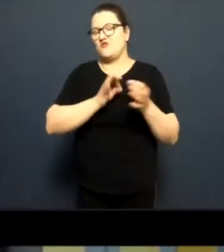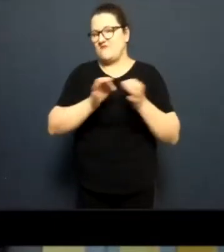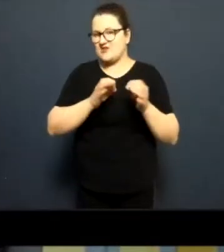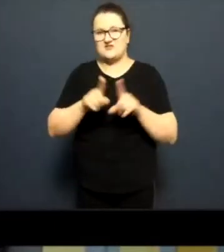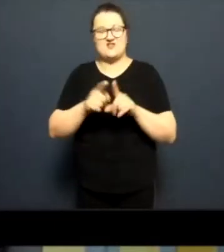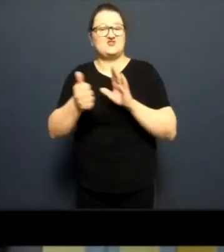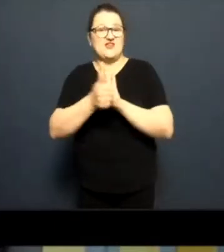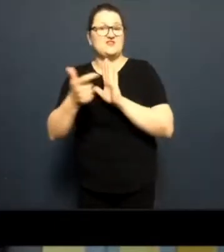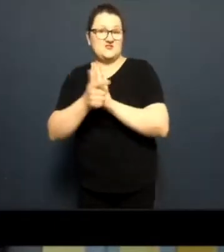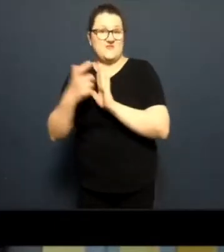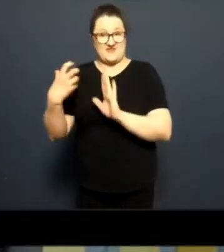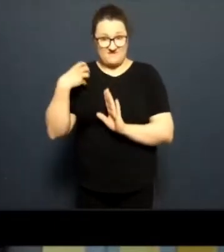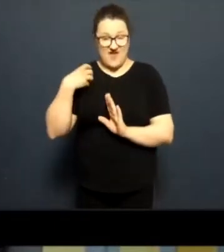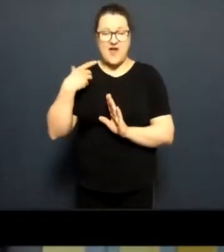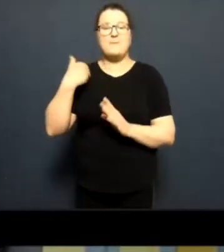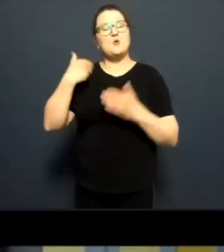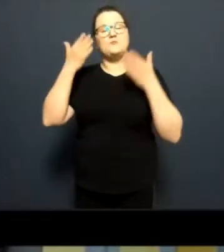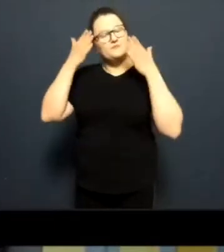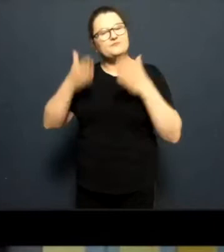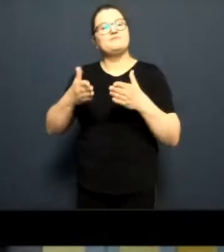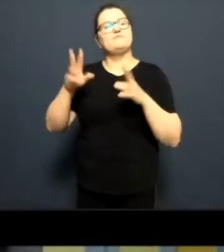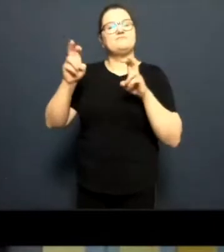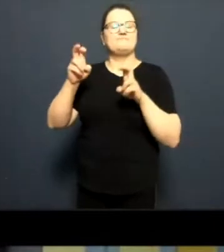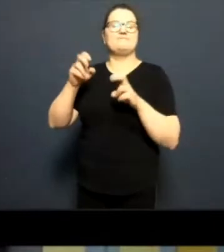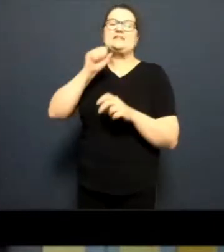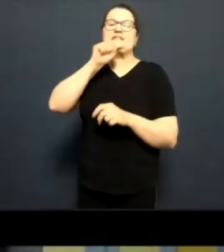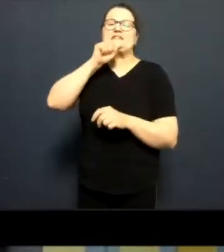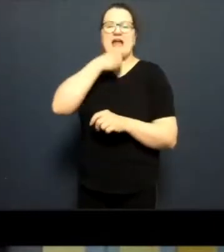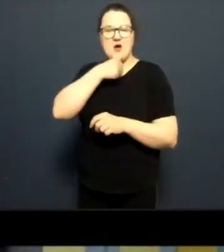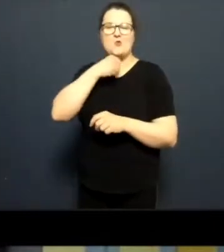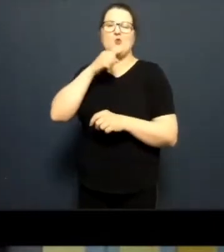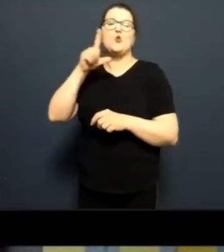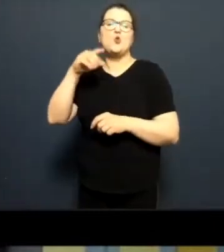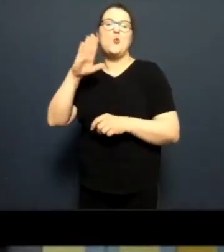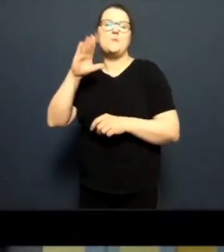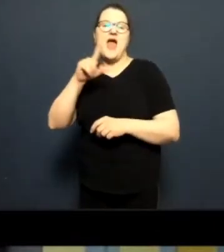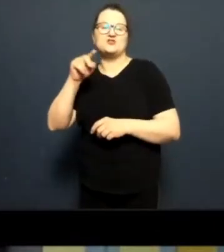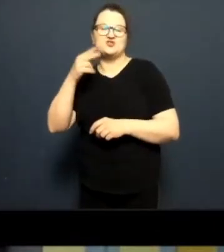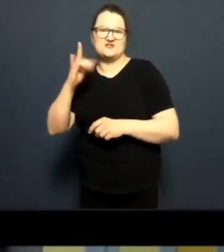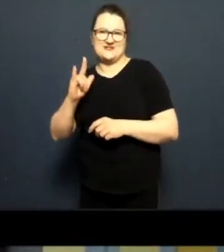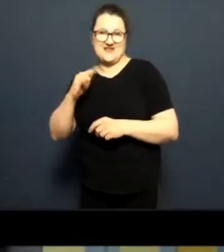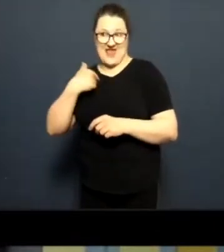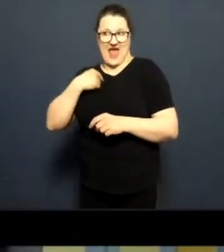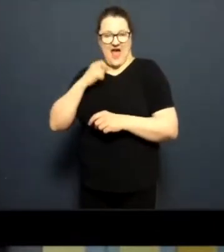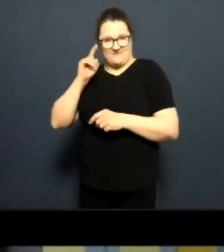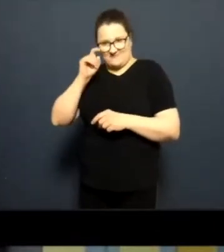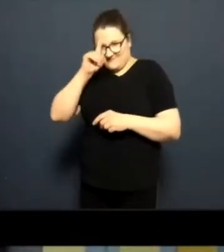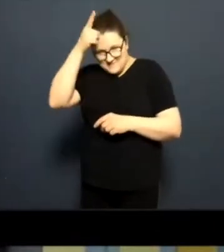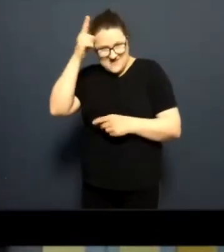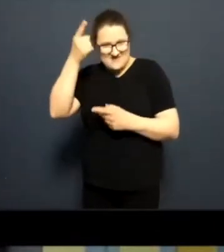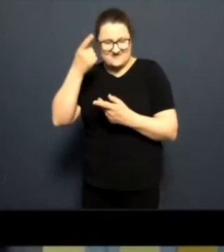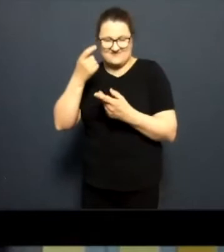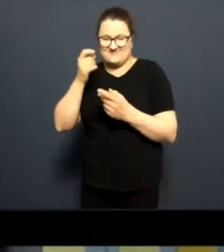poświęcone tak zwanym lubieżnym staruchom. Nie jest to mój wymysł, jest to dosłowny